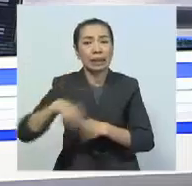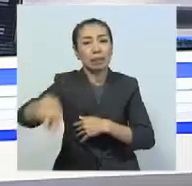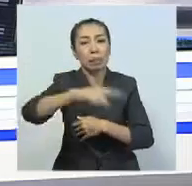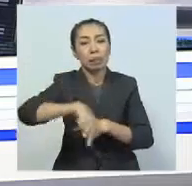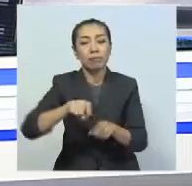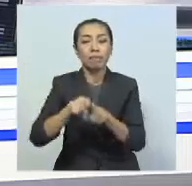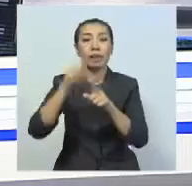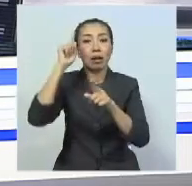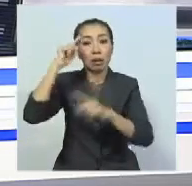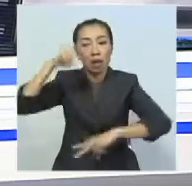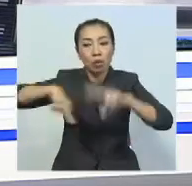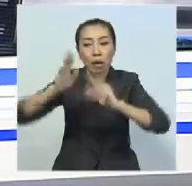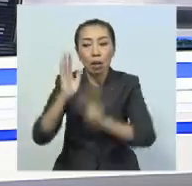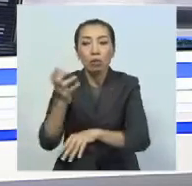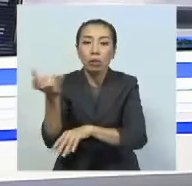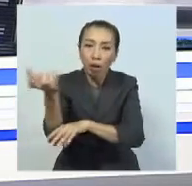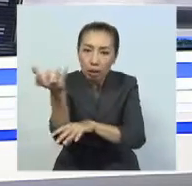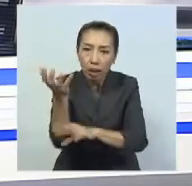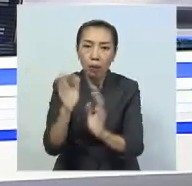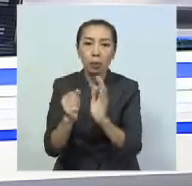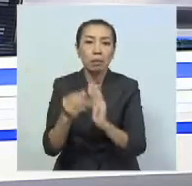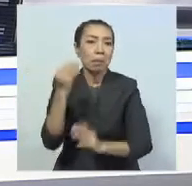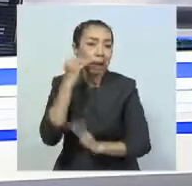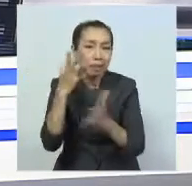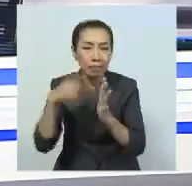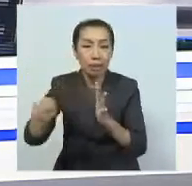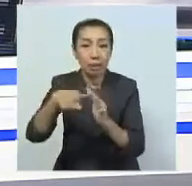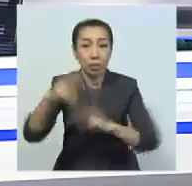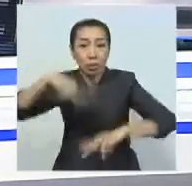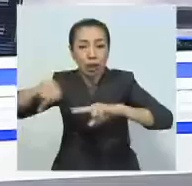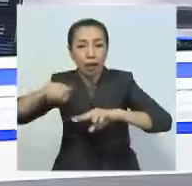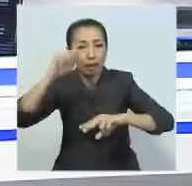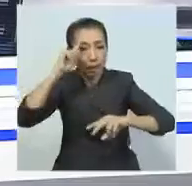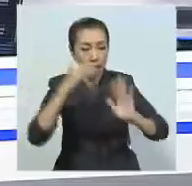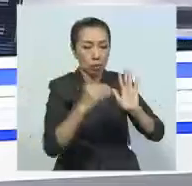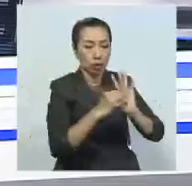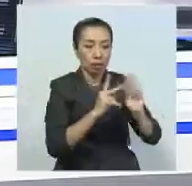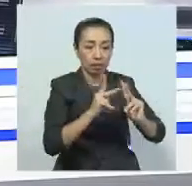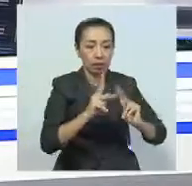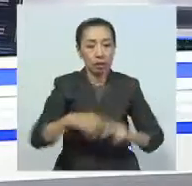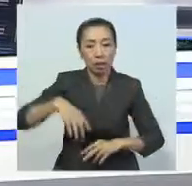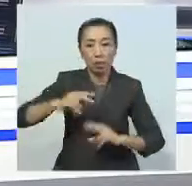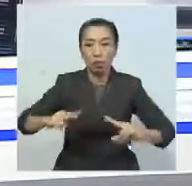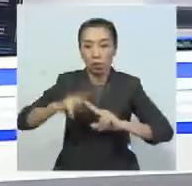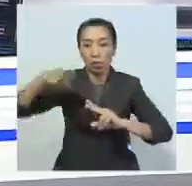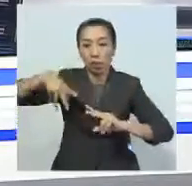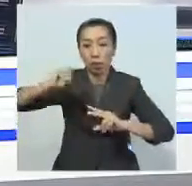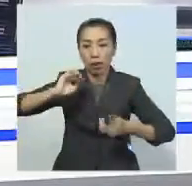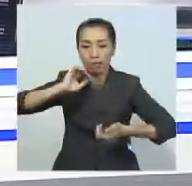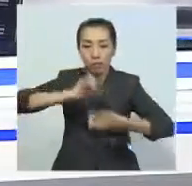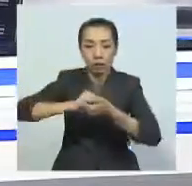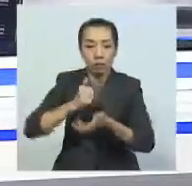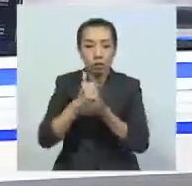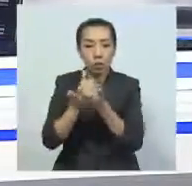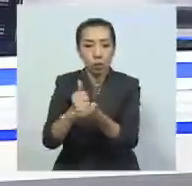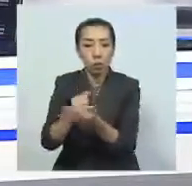ในการดูแลคนไร้ที่พึ่งเนี่ยกรุงเทพมหานครเขาก็เลยไปร่วมมือกับกระทรวงการพัฒนาสังคมและความมั่นคงของมนุษย์คือนำนโยบ